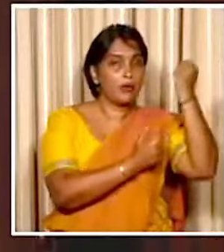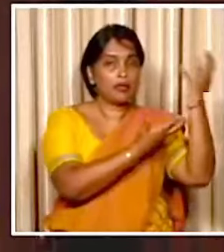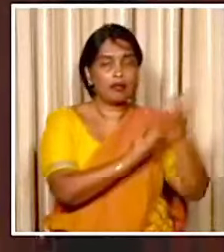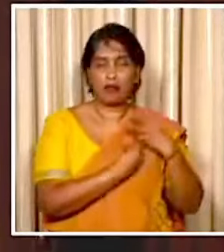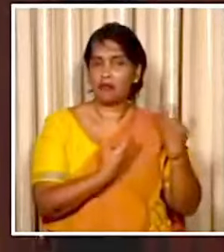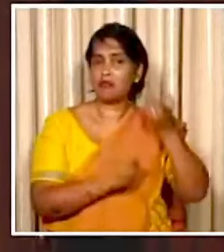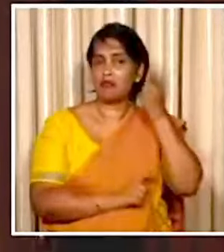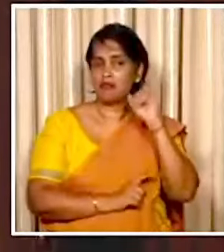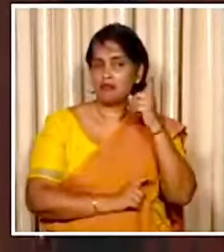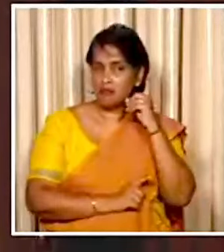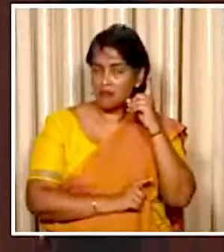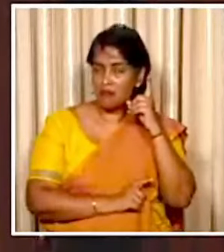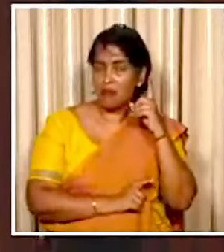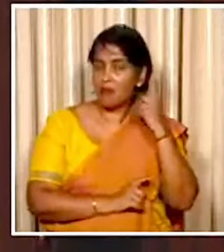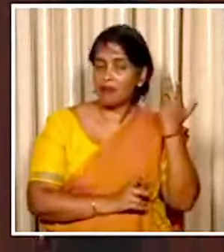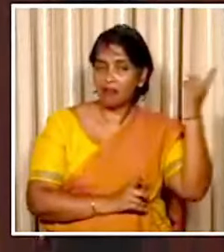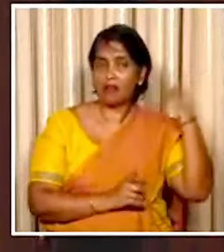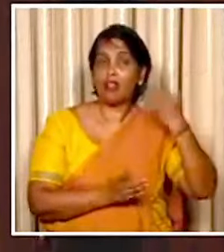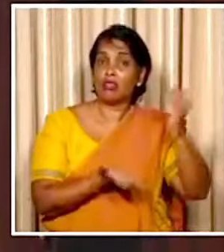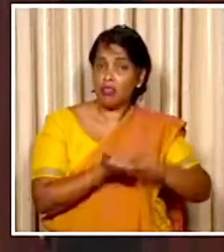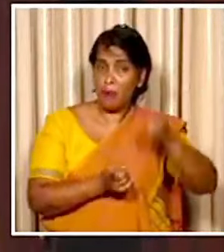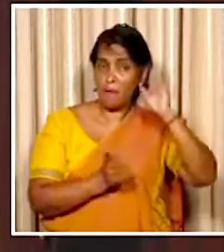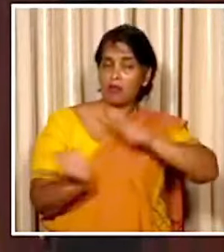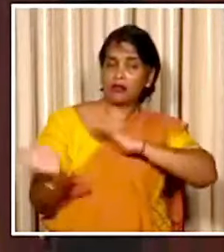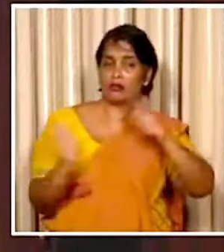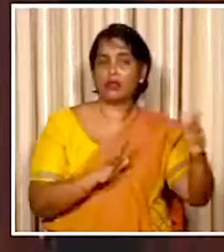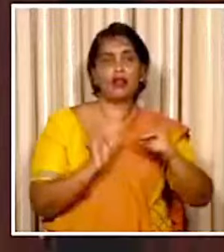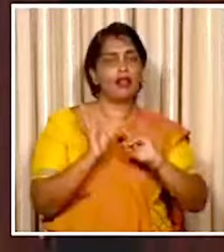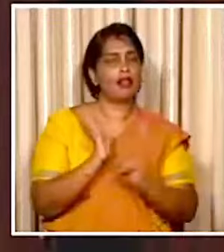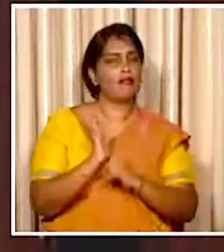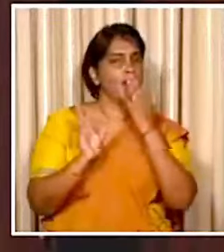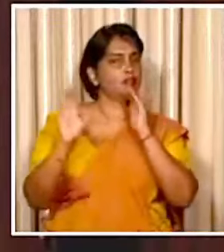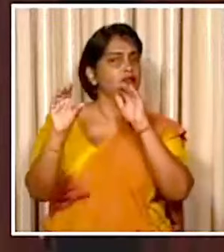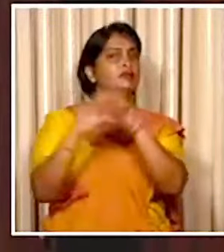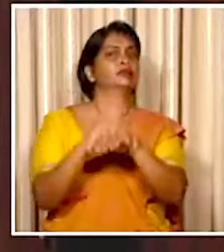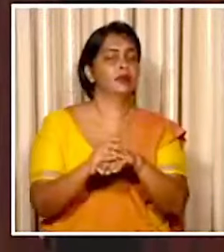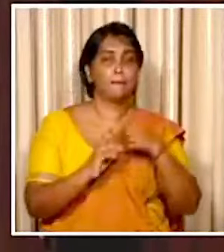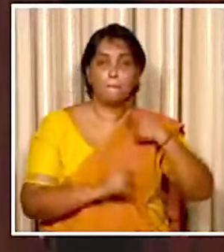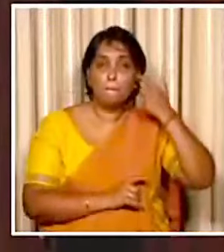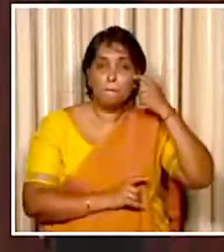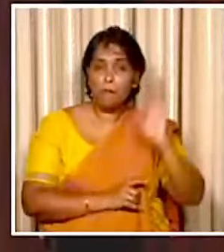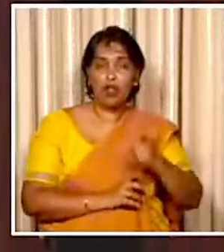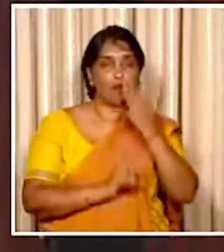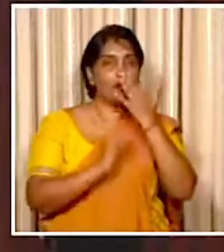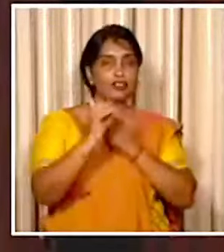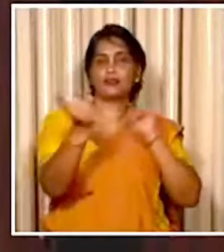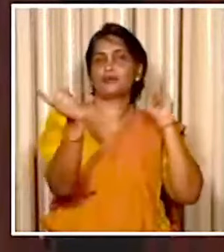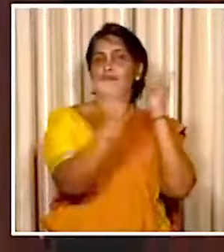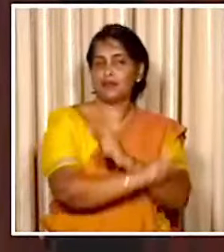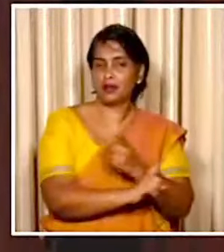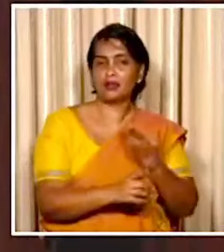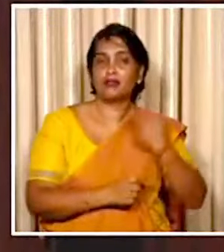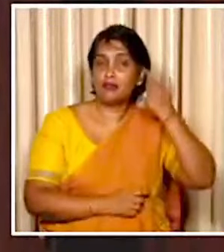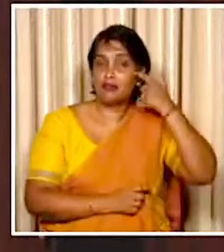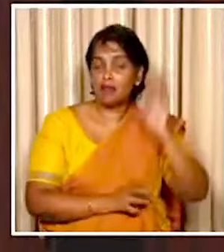වීම උනාට පස්සේ තවත් පරක් වෙනෝ නම් ඒ අයට උසස් පෙළ පන්තිවලට ඒගොල්ලෝ බලාපොරොත්තු වෙන පාසල් වලට තමන්